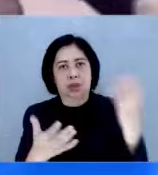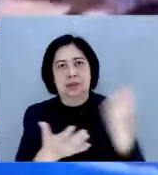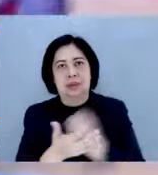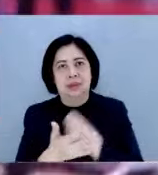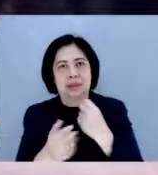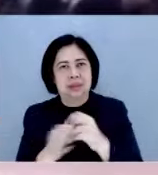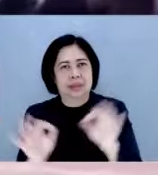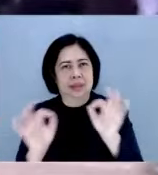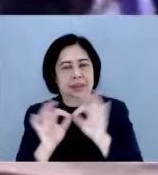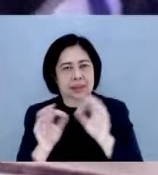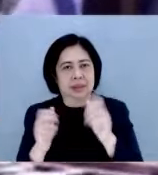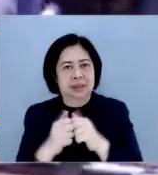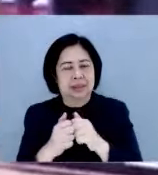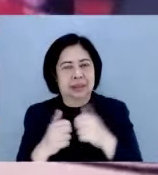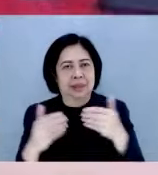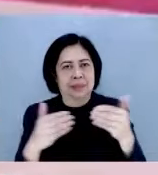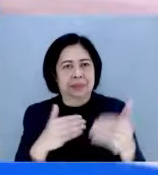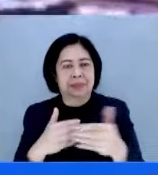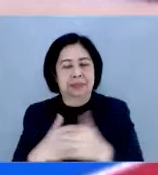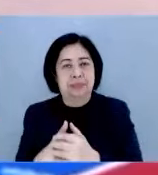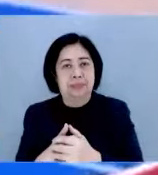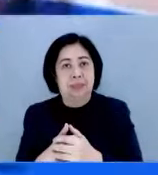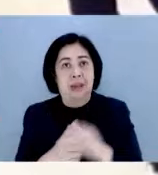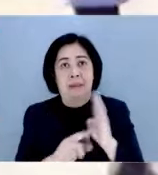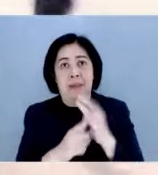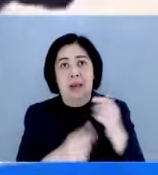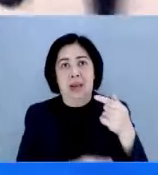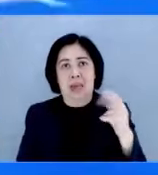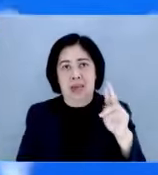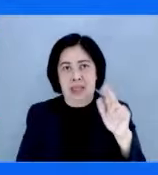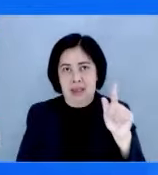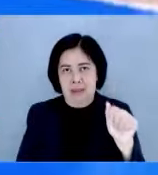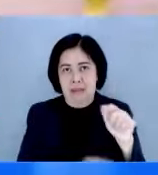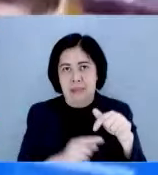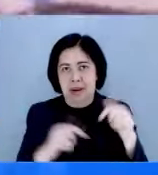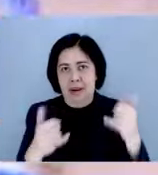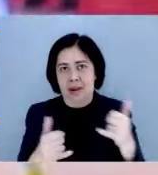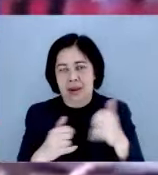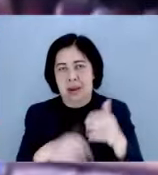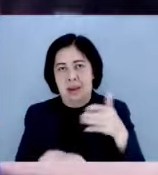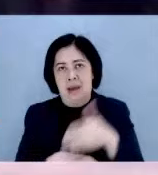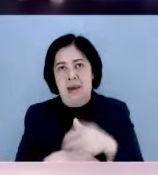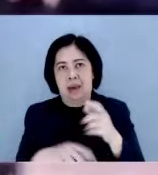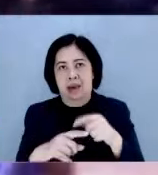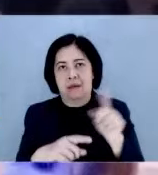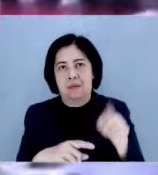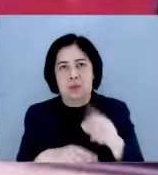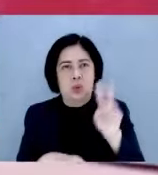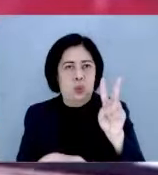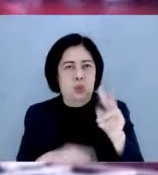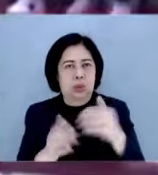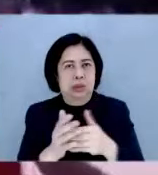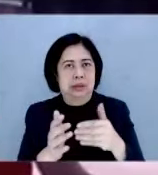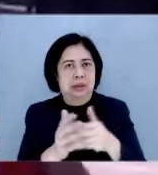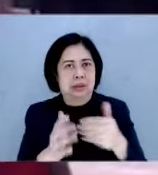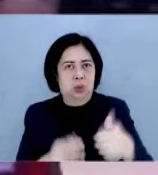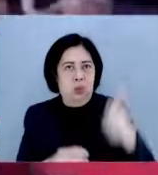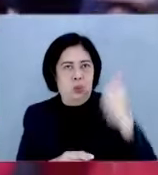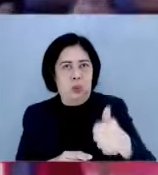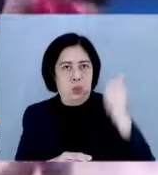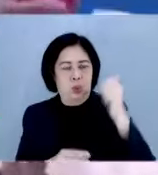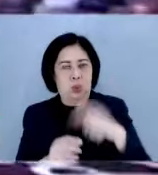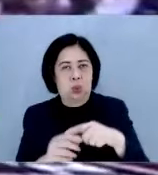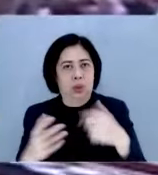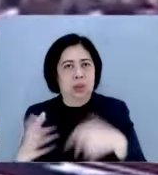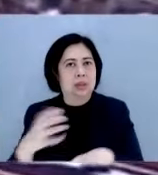na 3-2 lead. Dala ng Barangay Ginebra ang momentum sa serye matapos ang kanilang dalawang magkasunod na panalo. Bagamat nakuha